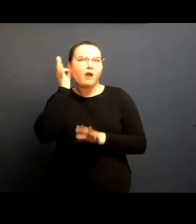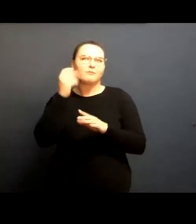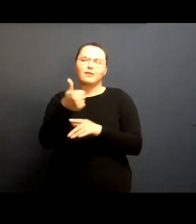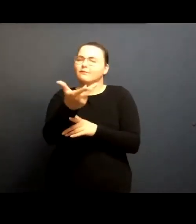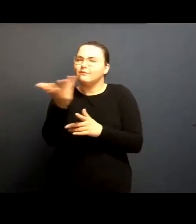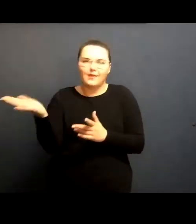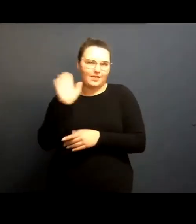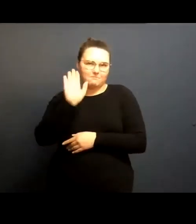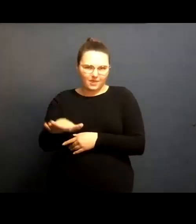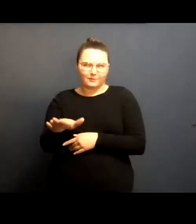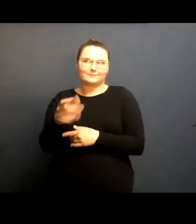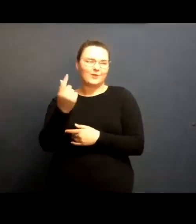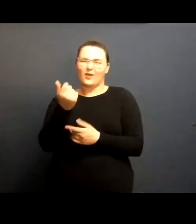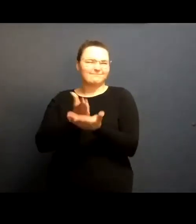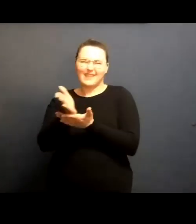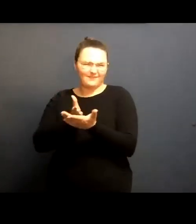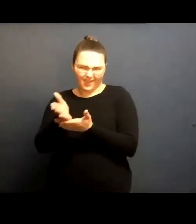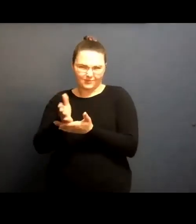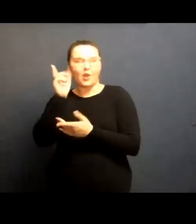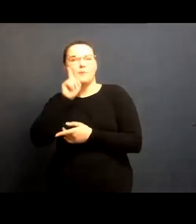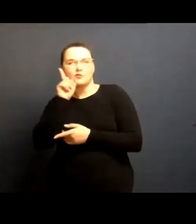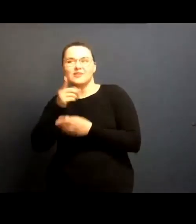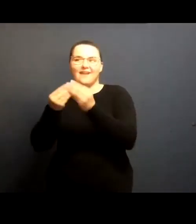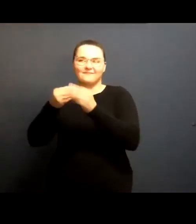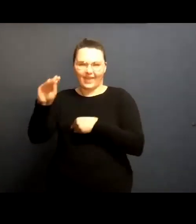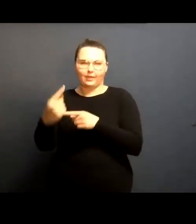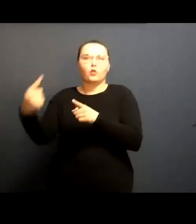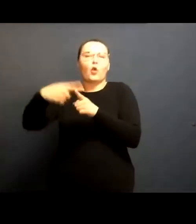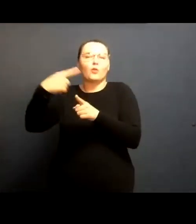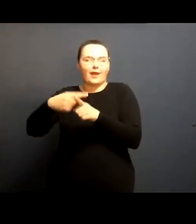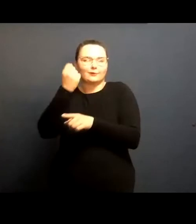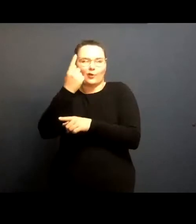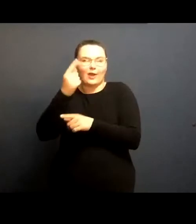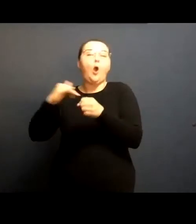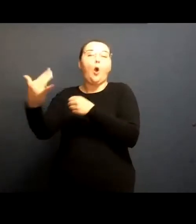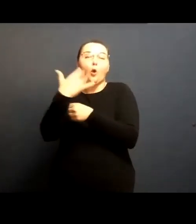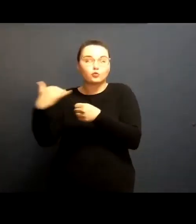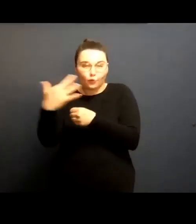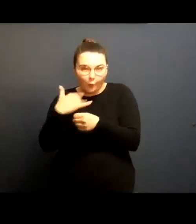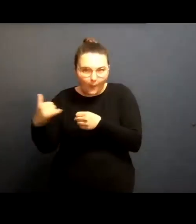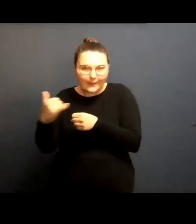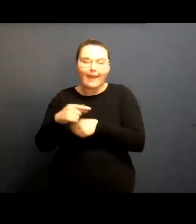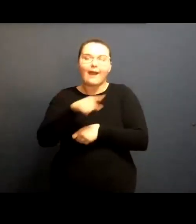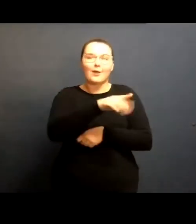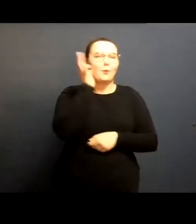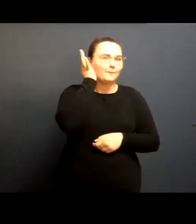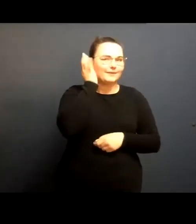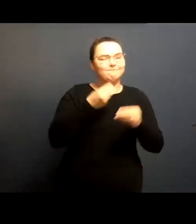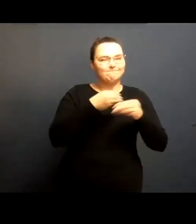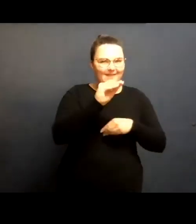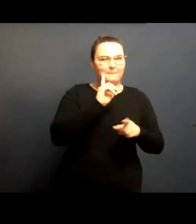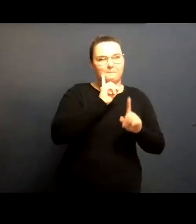zasada, że mężczyźni wyolbrzymiają, kobiety trochę zmniejszają swoje parametry w dziedzinie seksualnej.